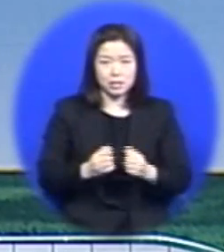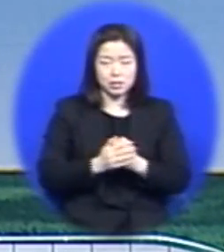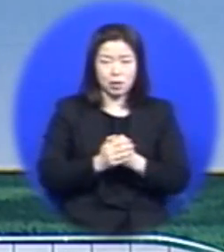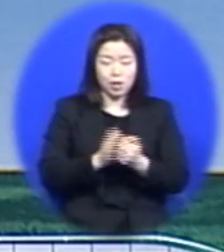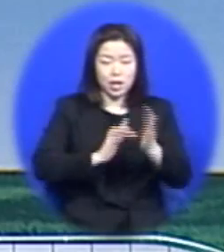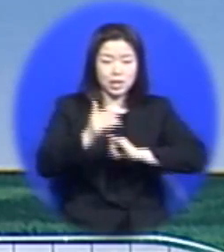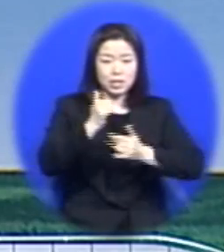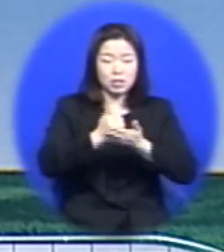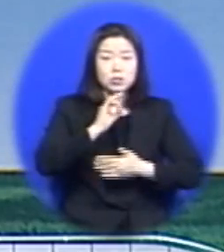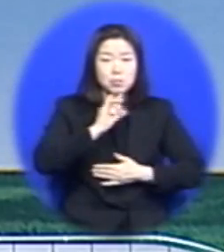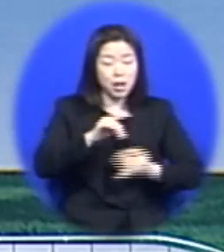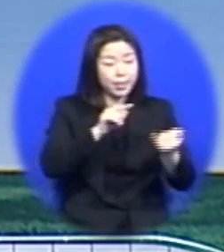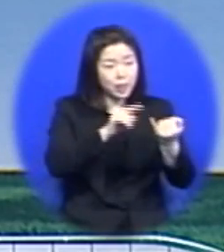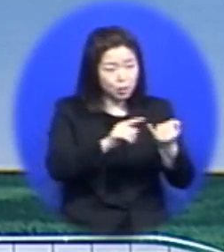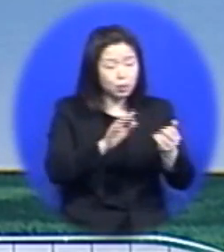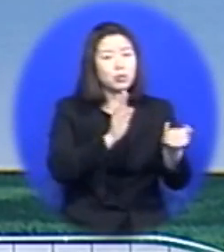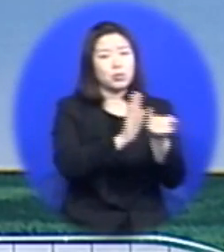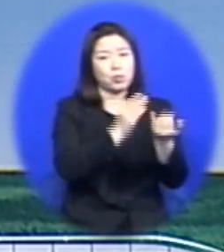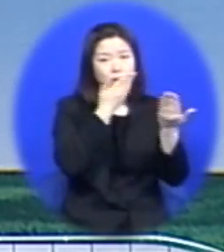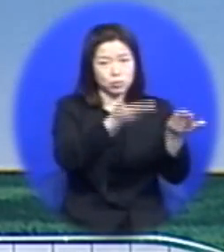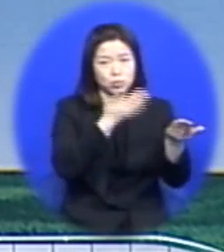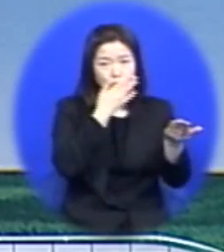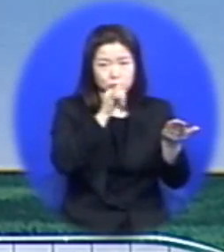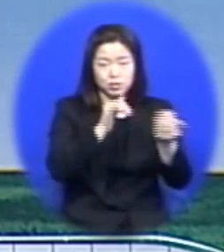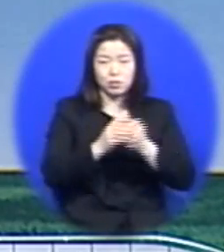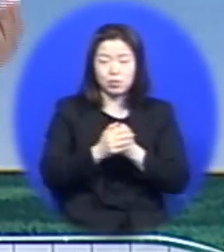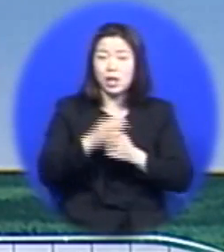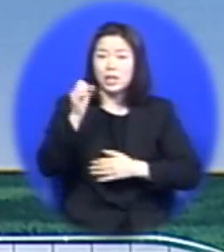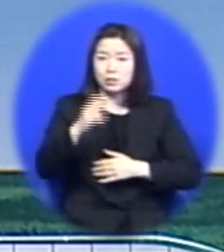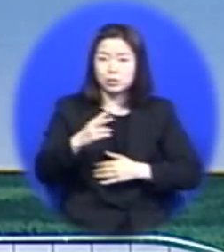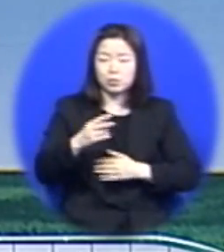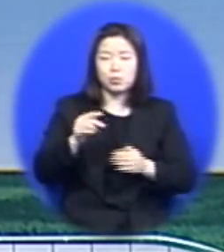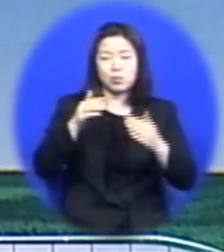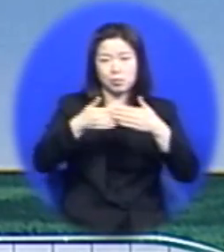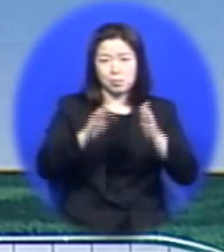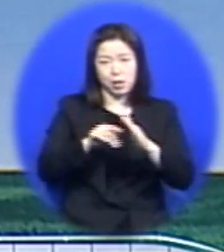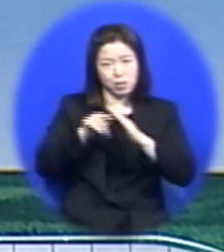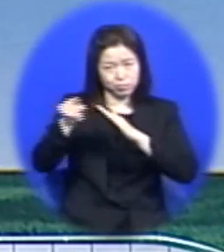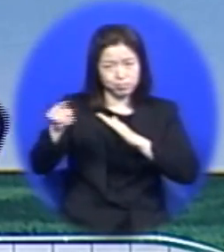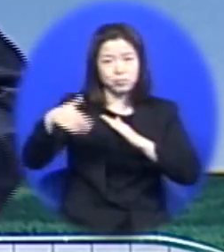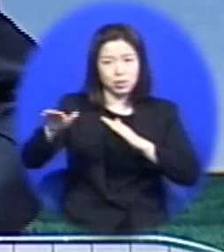예수님만 너를 도와주실 수 있어. 그리고는 나가셨어요.